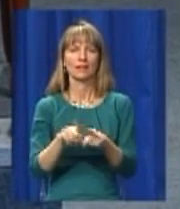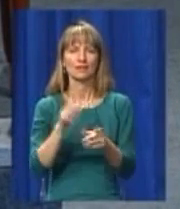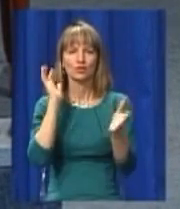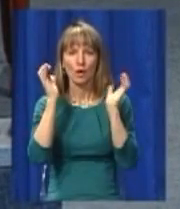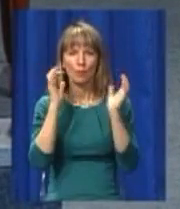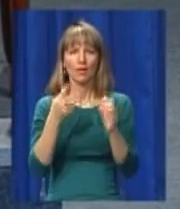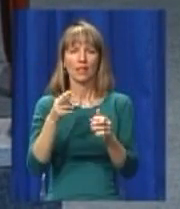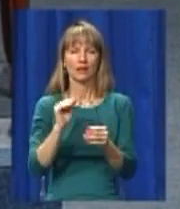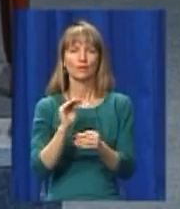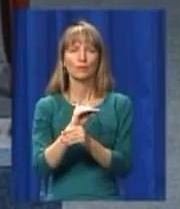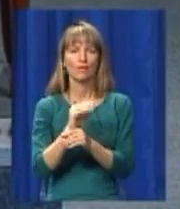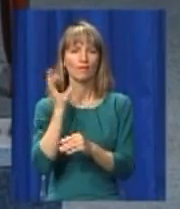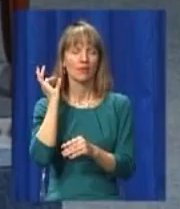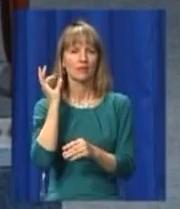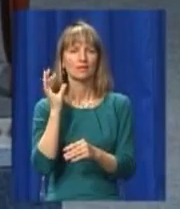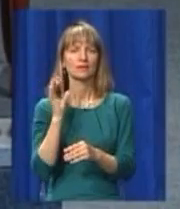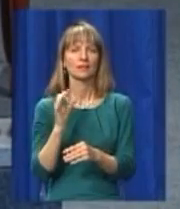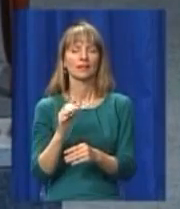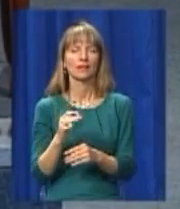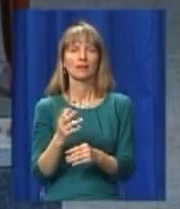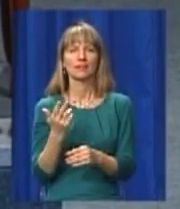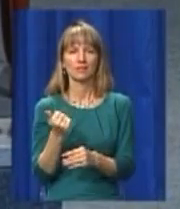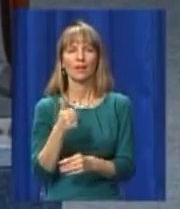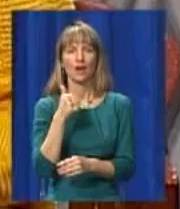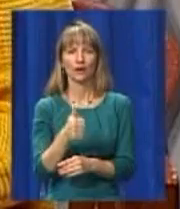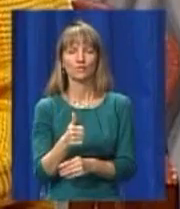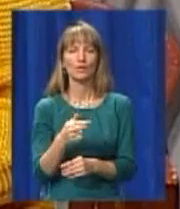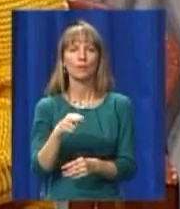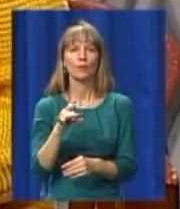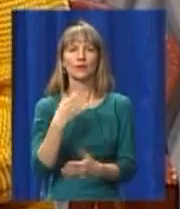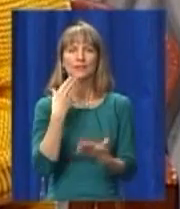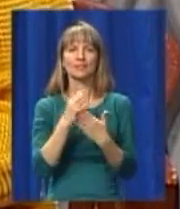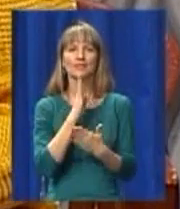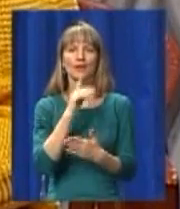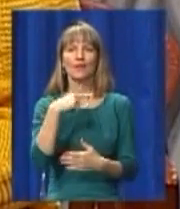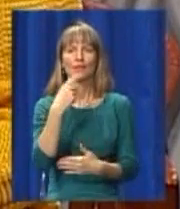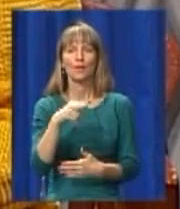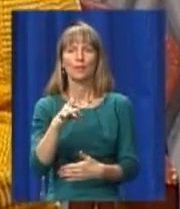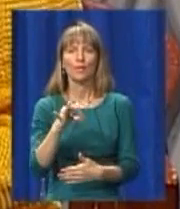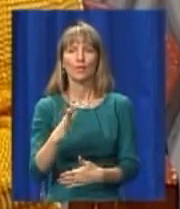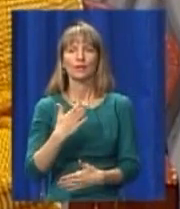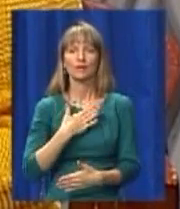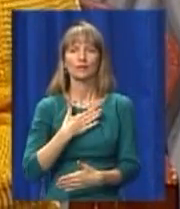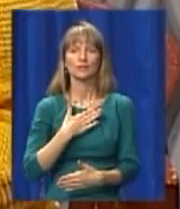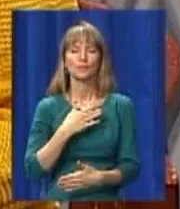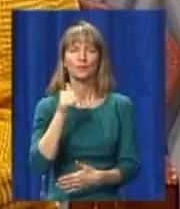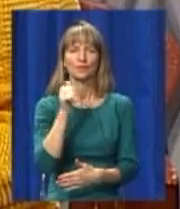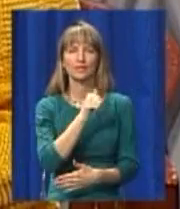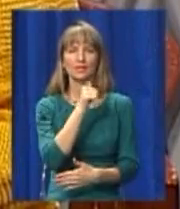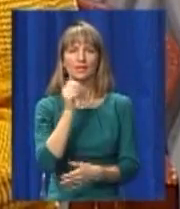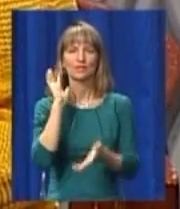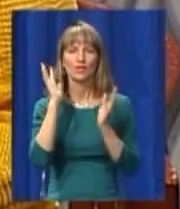ага. Ну, тож дуже такі прикольні штуки. Ну, це ми про свої, про дівчачі тут говоримо, про наші таємниці,